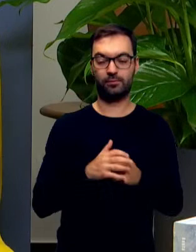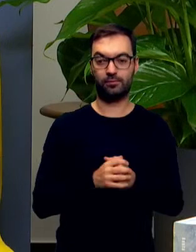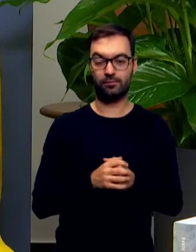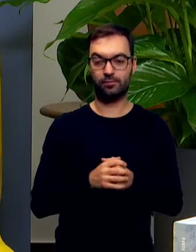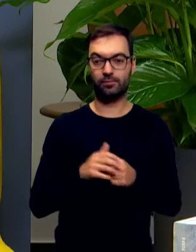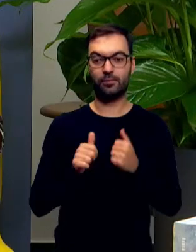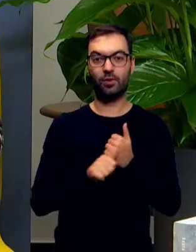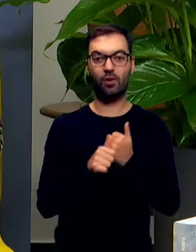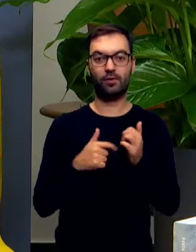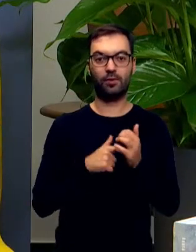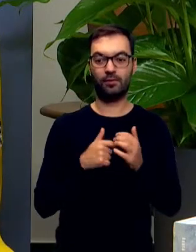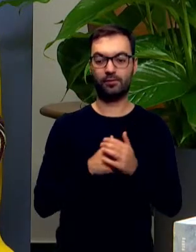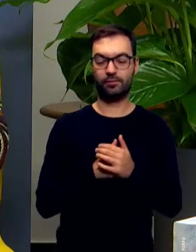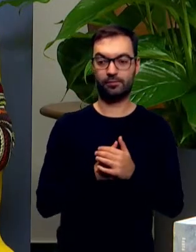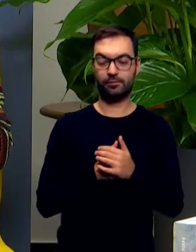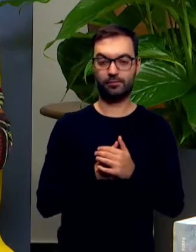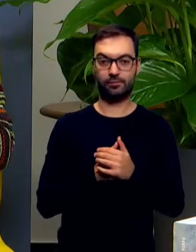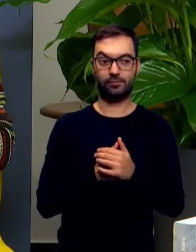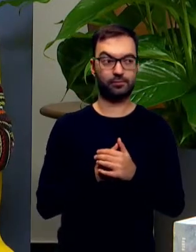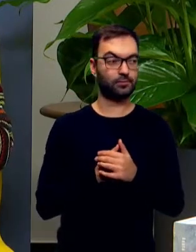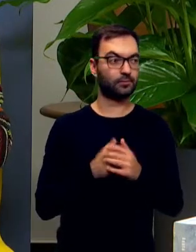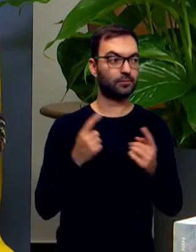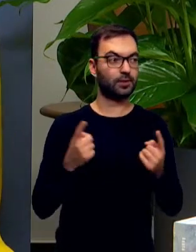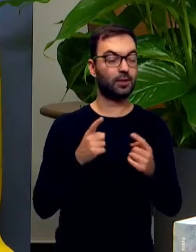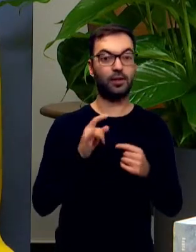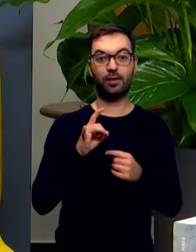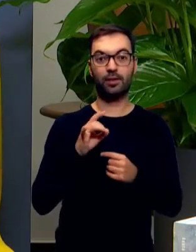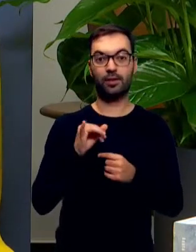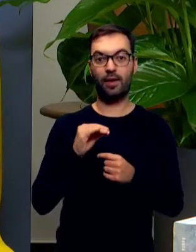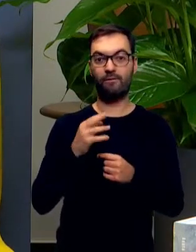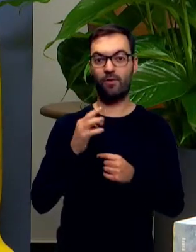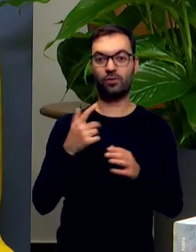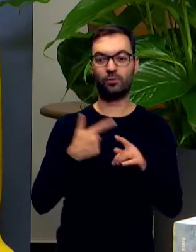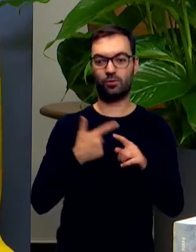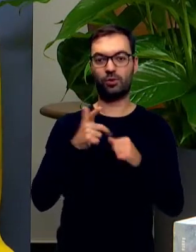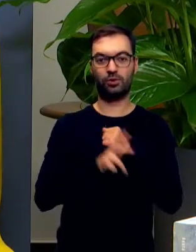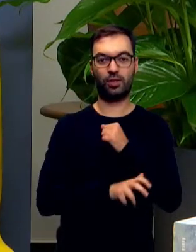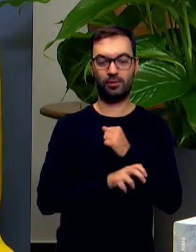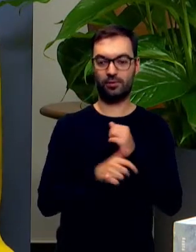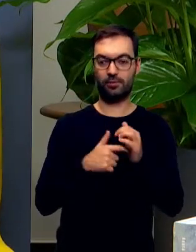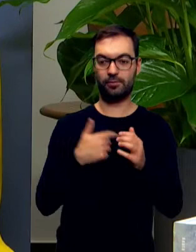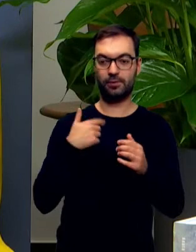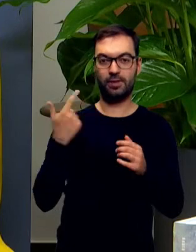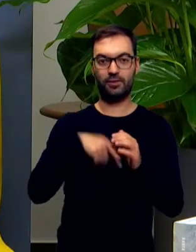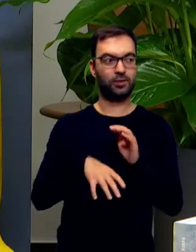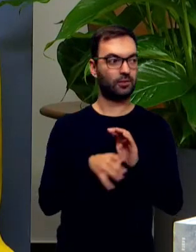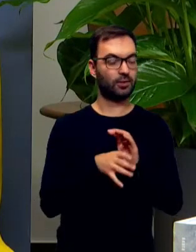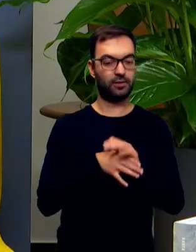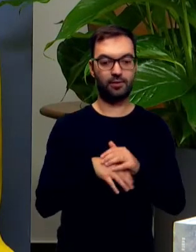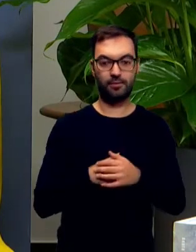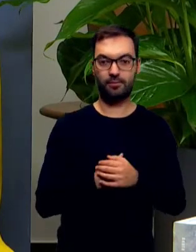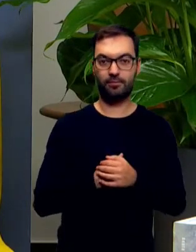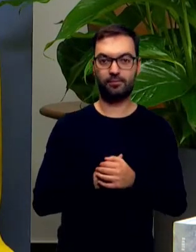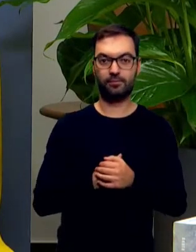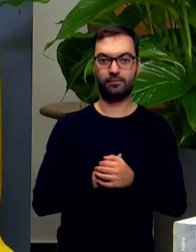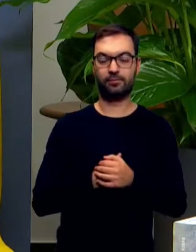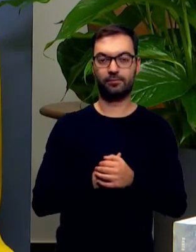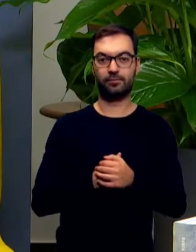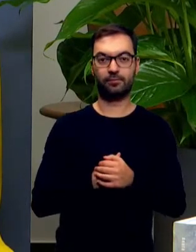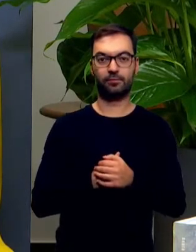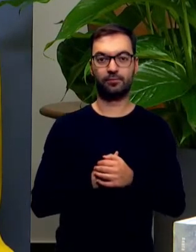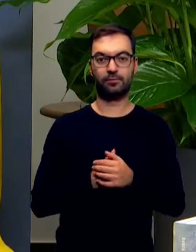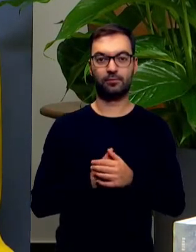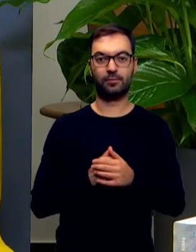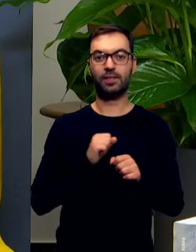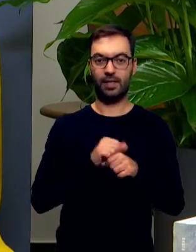chodzi o właśnie tę sytuację na Giewoncie, 22 sierpnia to było, 2019 roku, to też pojawia